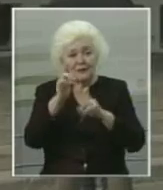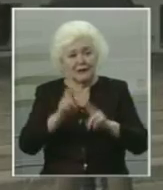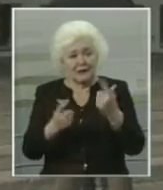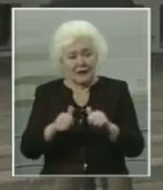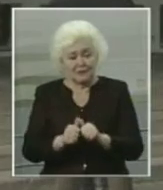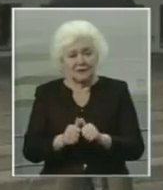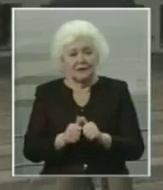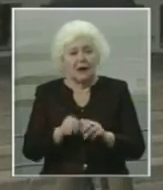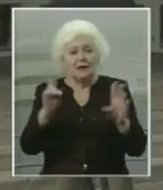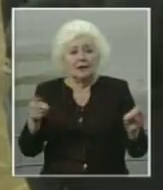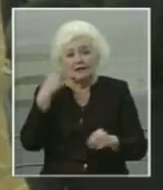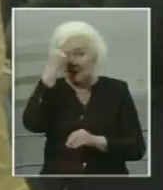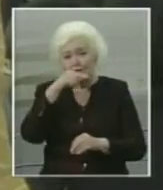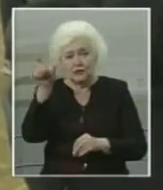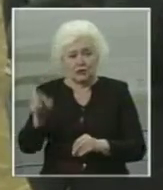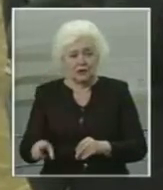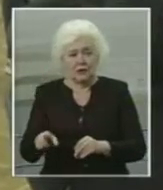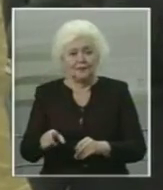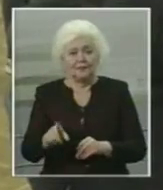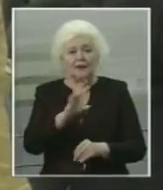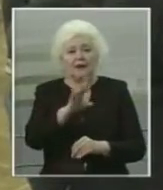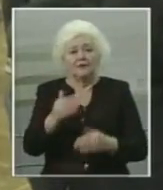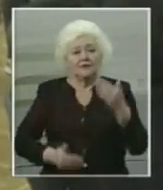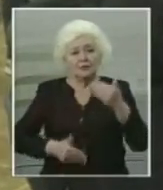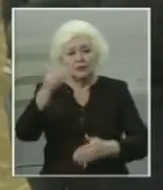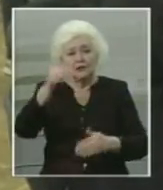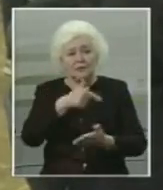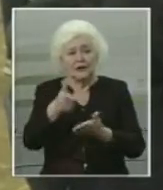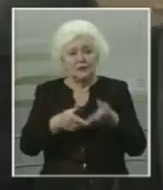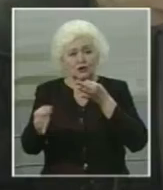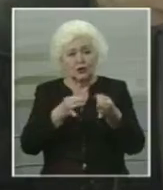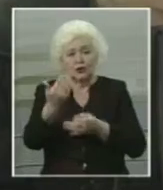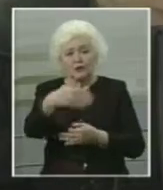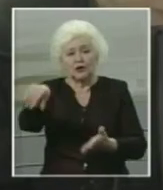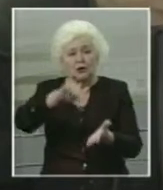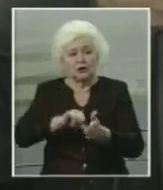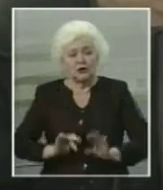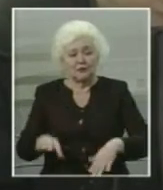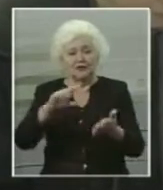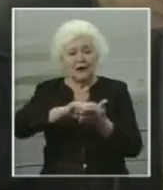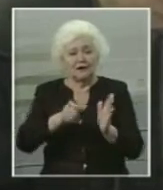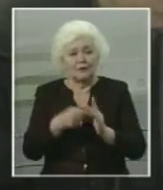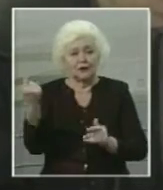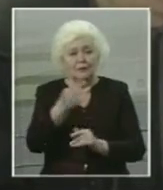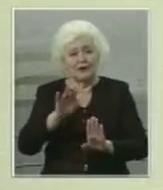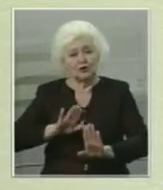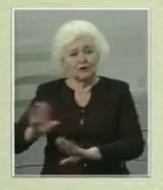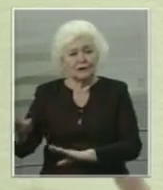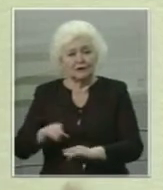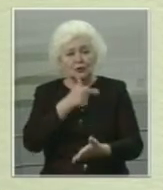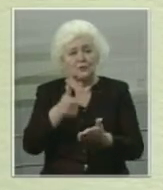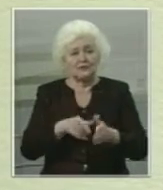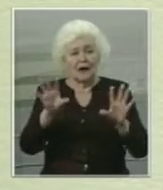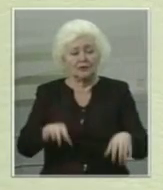вони просто фізична особа. Після акції під будівлею міської ради її учасники пішли до кабінету першого заступника міського